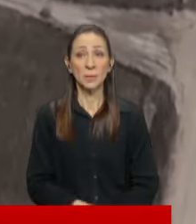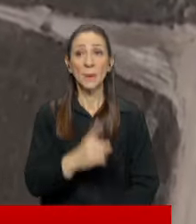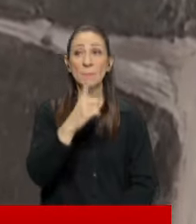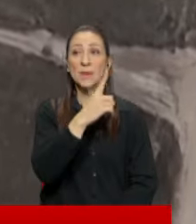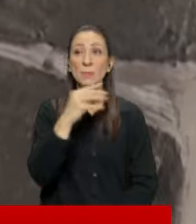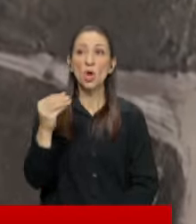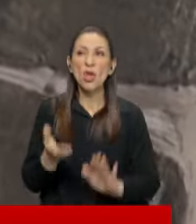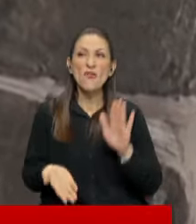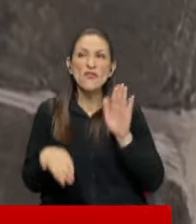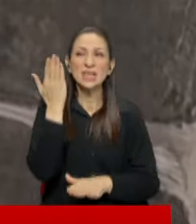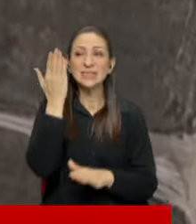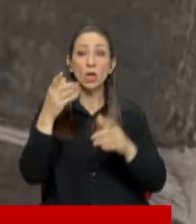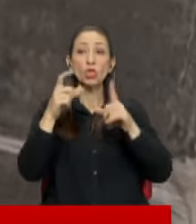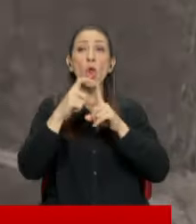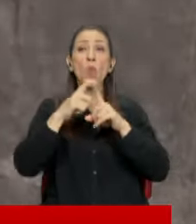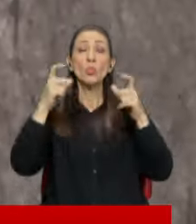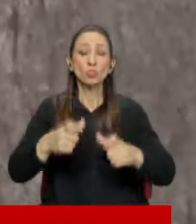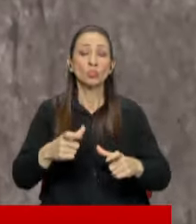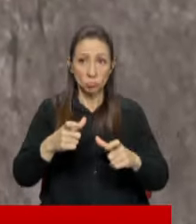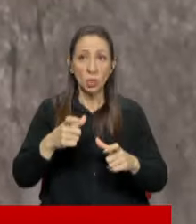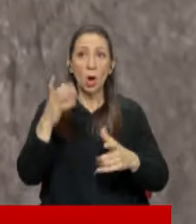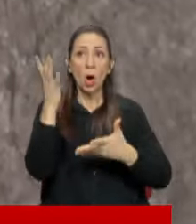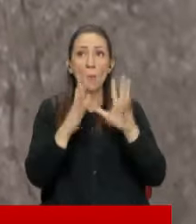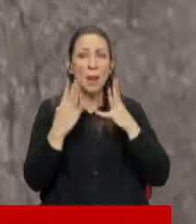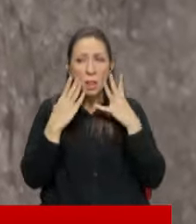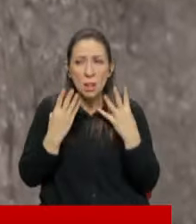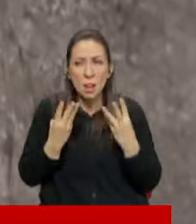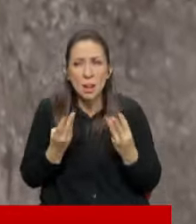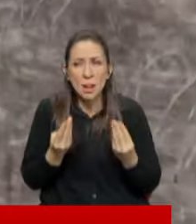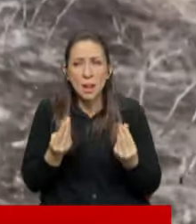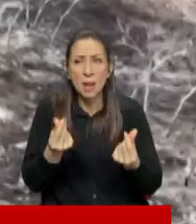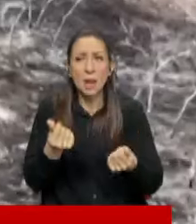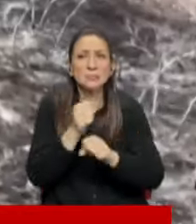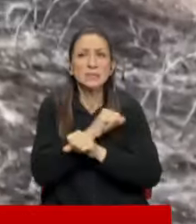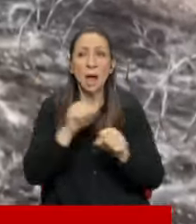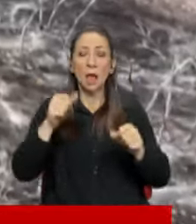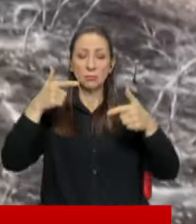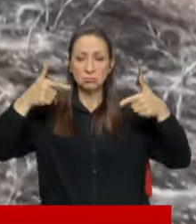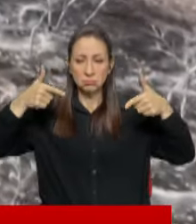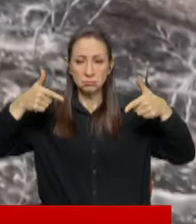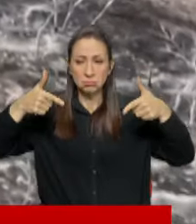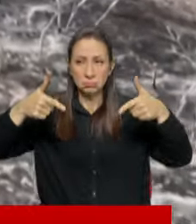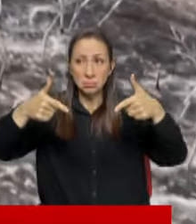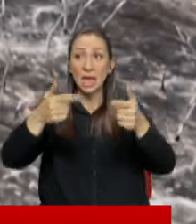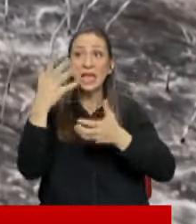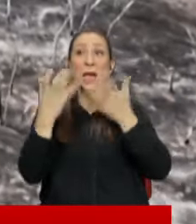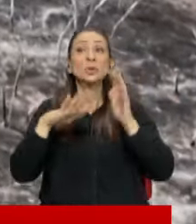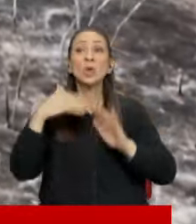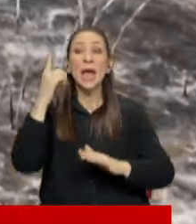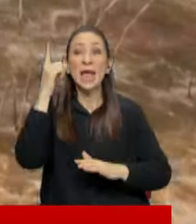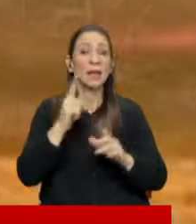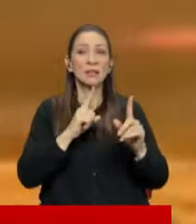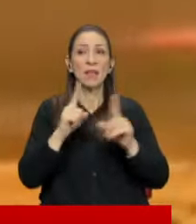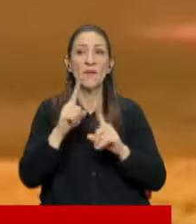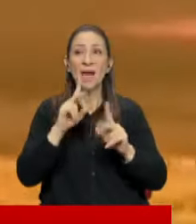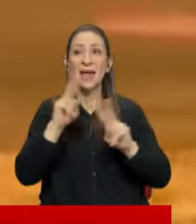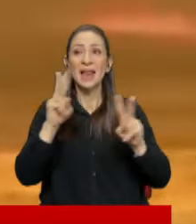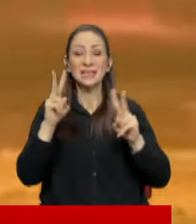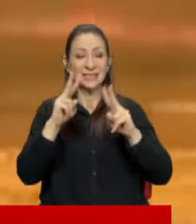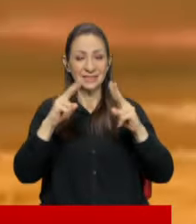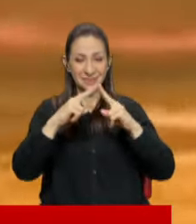1 milyon dönümden fazla alanın küle döndüğü, orman yangınlarının yarattığı tahribat havadan görüntülendi. Yangın sonrası ilk dava